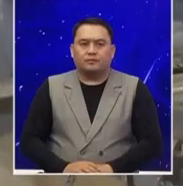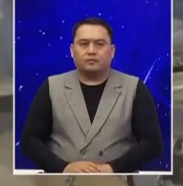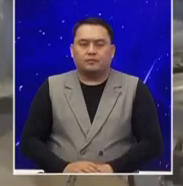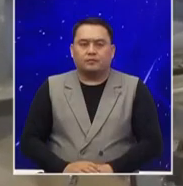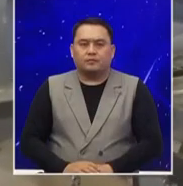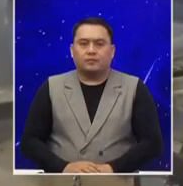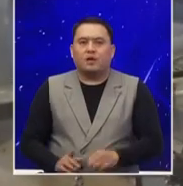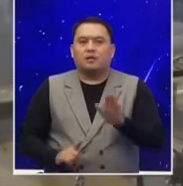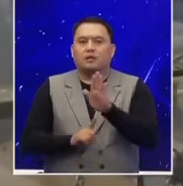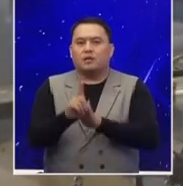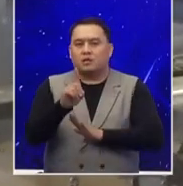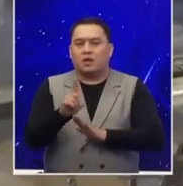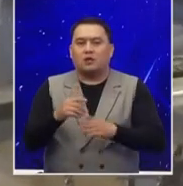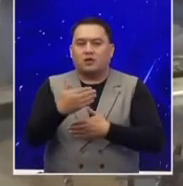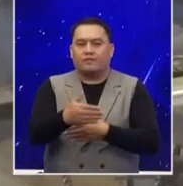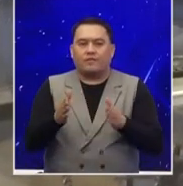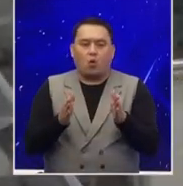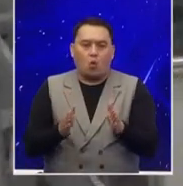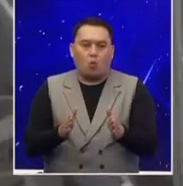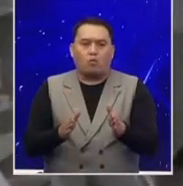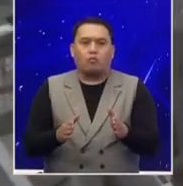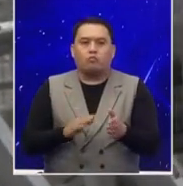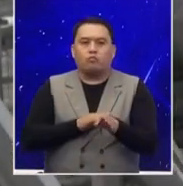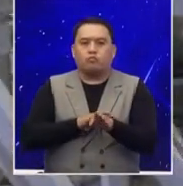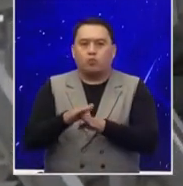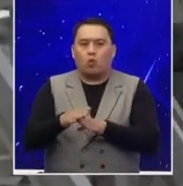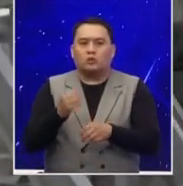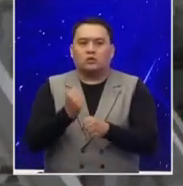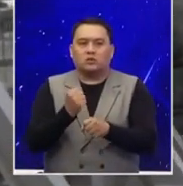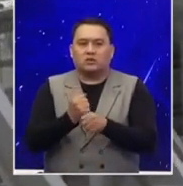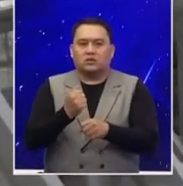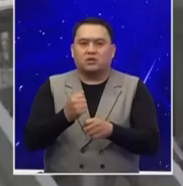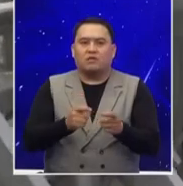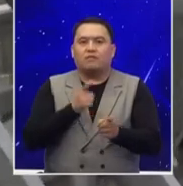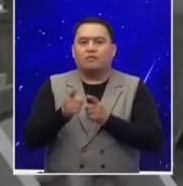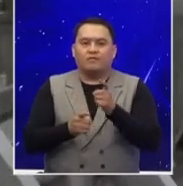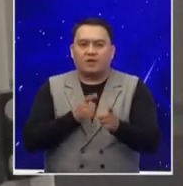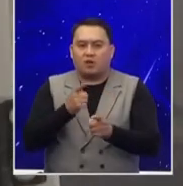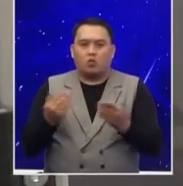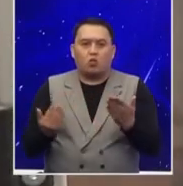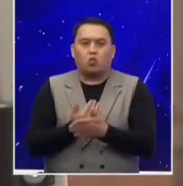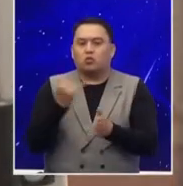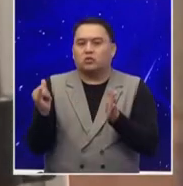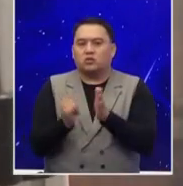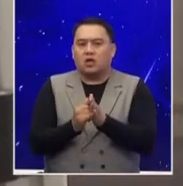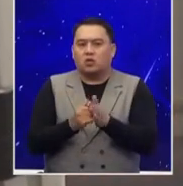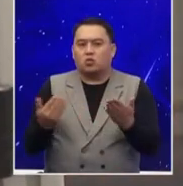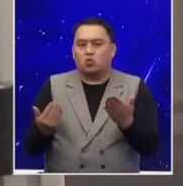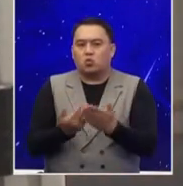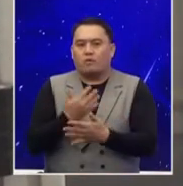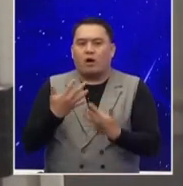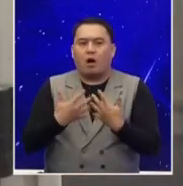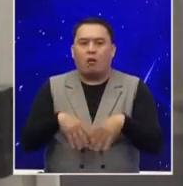С этого момента здесь модели корпусов аккумуляторов будут полностью сделаны из вторичного сырья. Для этого установлено самое